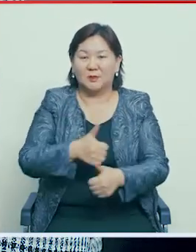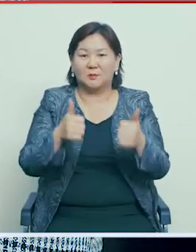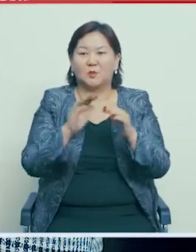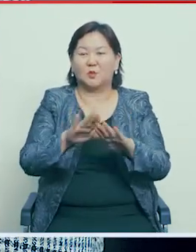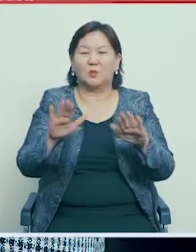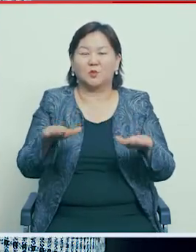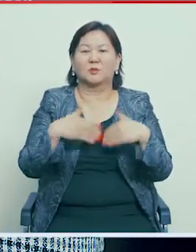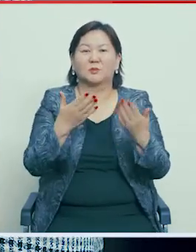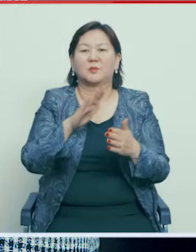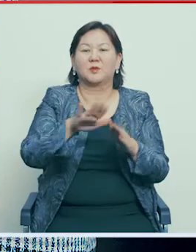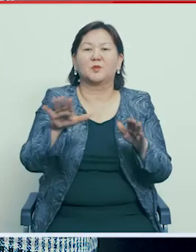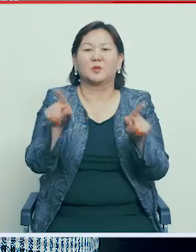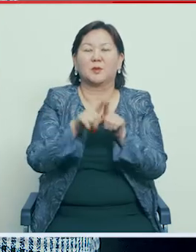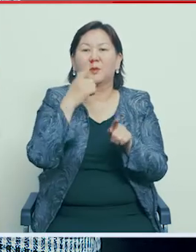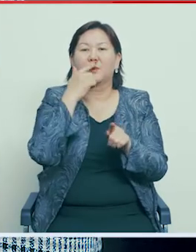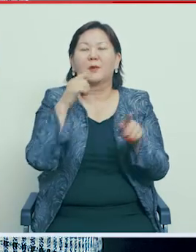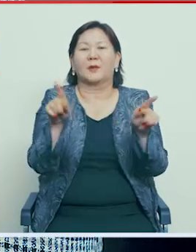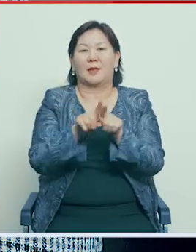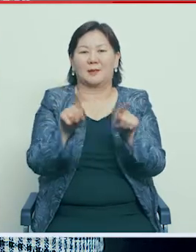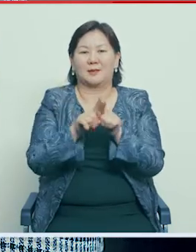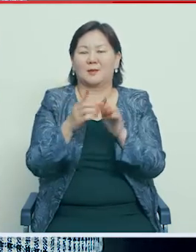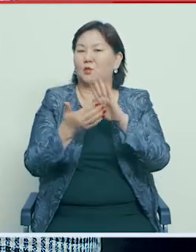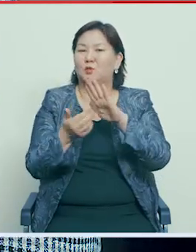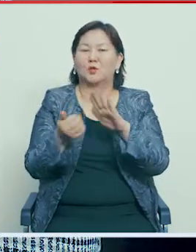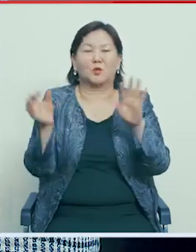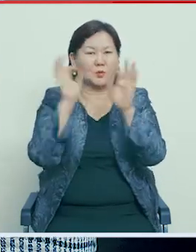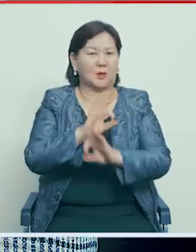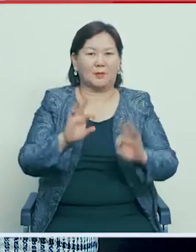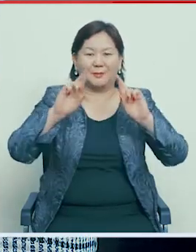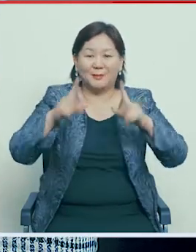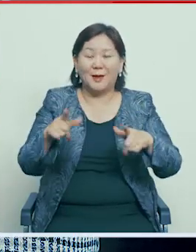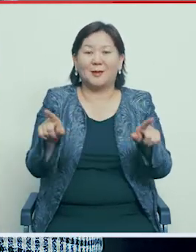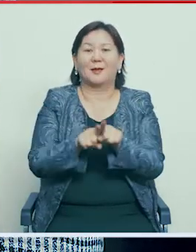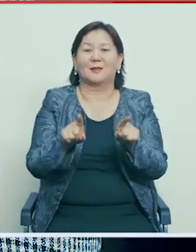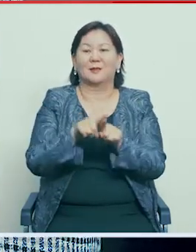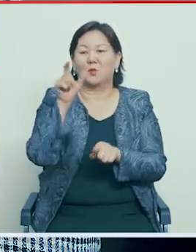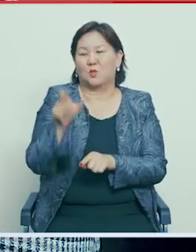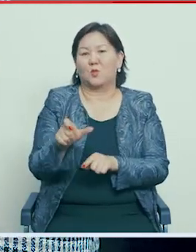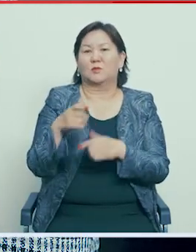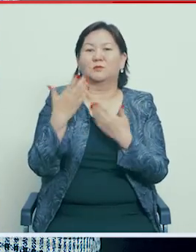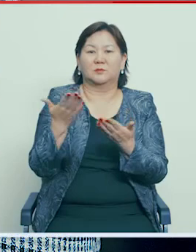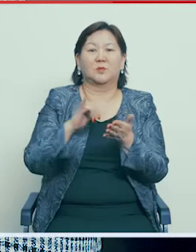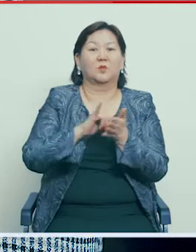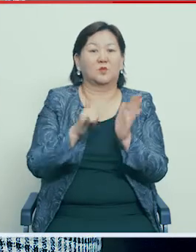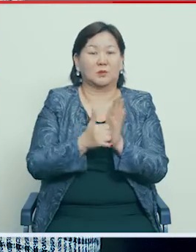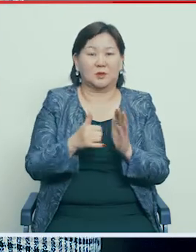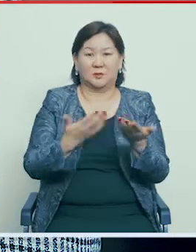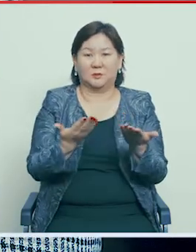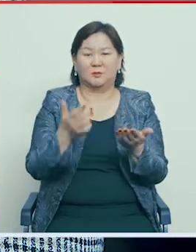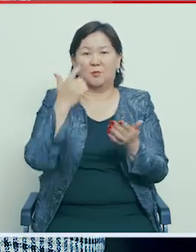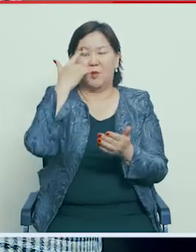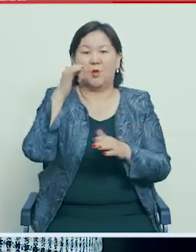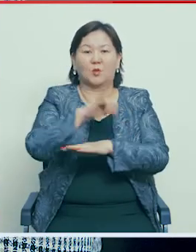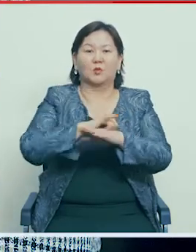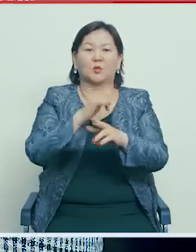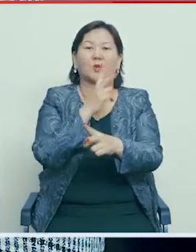хүүхдээ өгдөж чадах бол бидний хүүхдүүд энгийн хүүхдүүдс дутах юм ерөөсөй байхгүй. Яг адилхан хүн гэдэг утгаараа эн чин иргэн Монгол